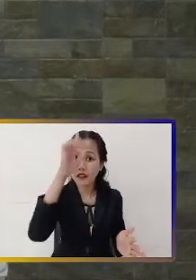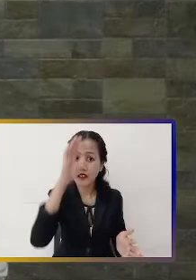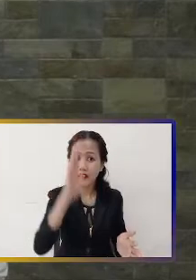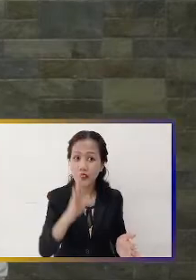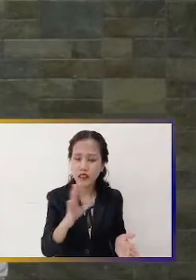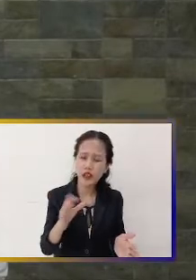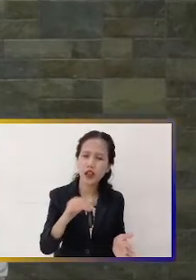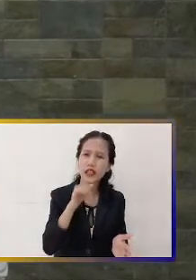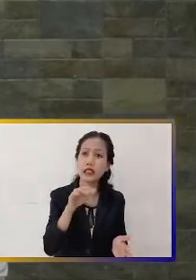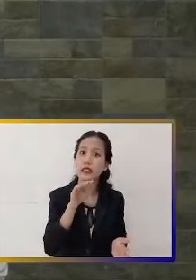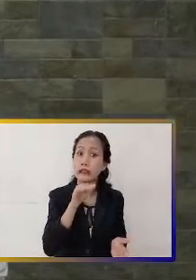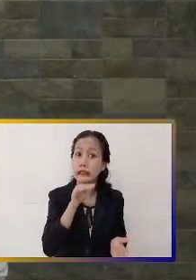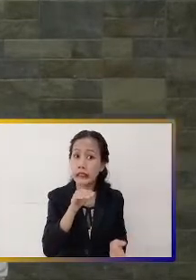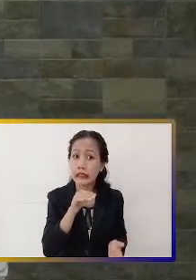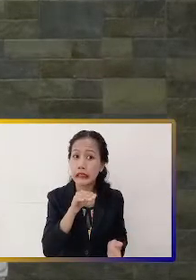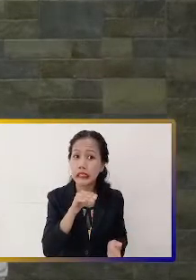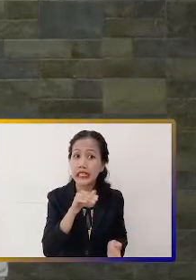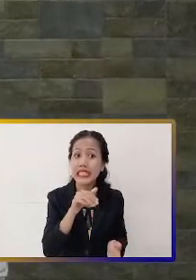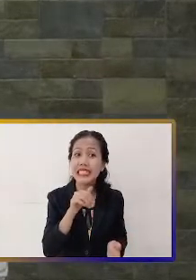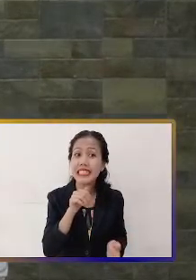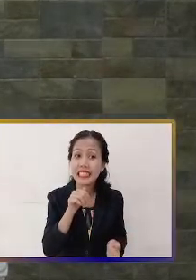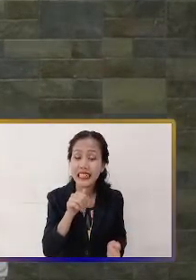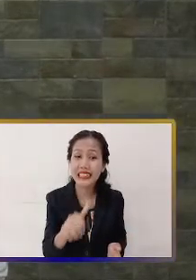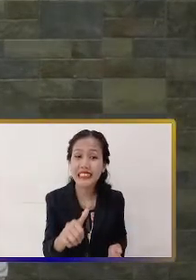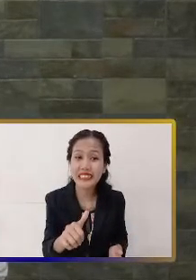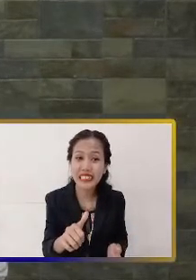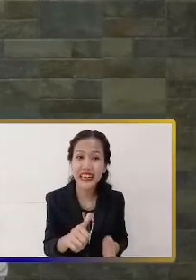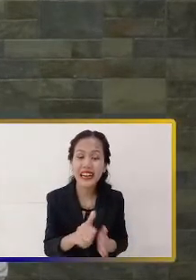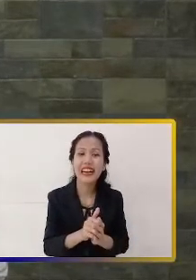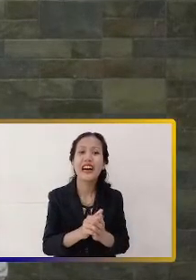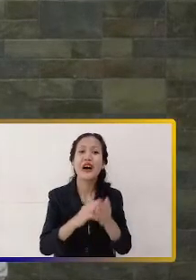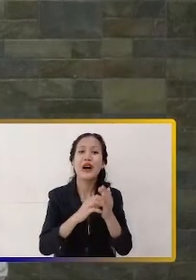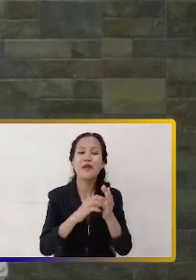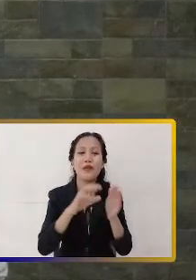hindi siya napapagod, hindi rin po siya mauubusan.